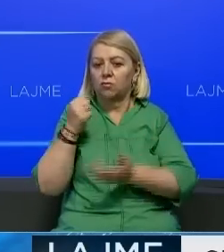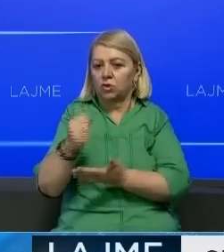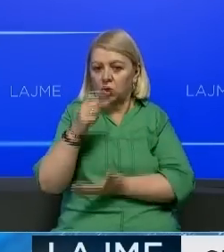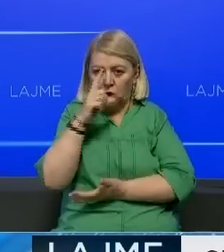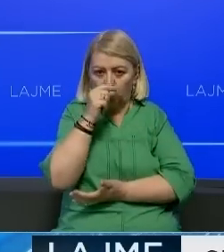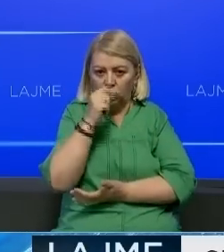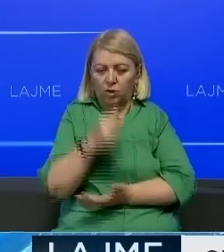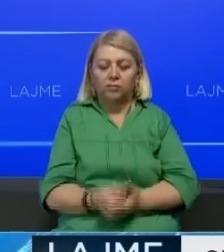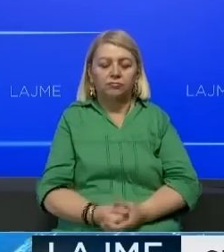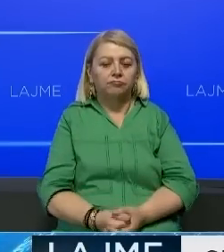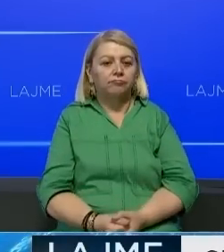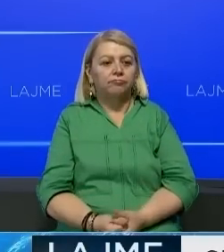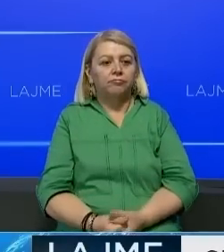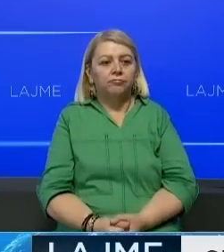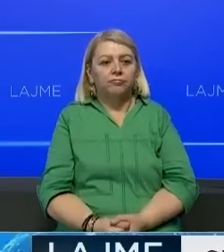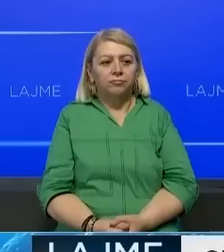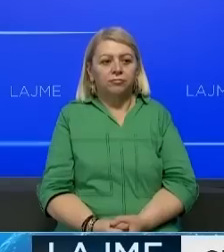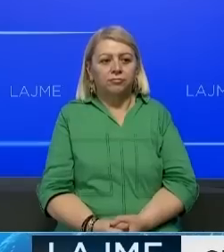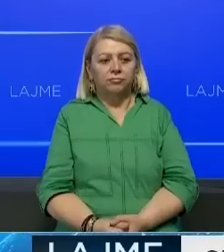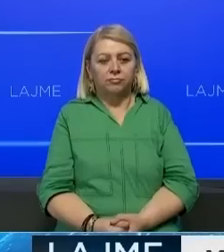komunale.